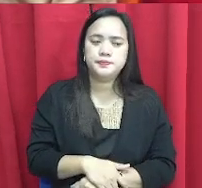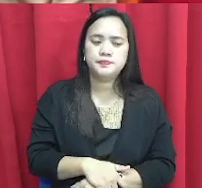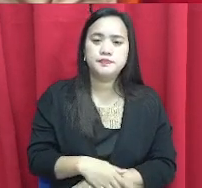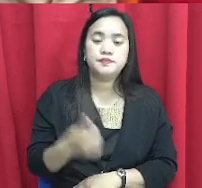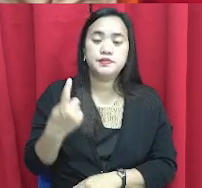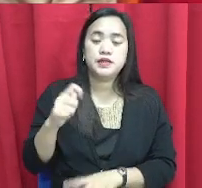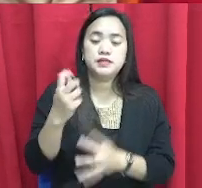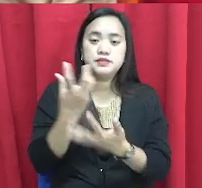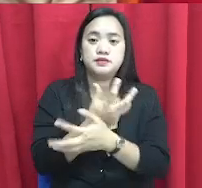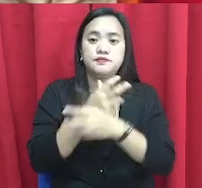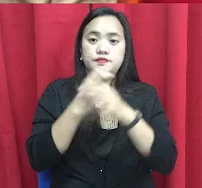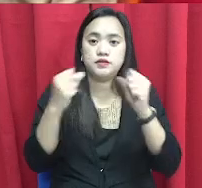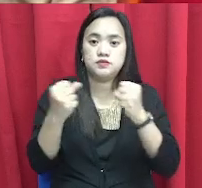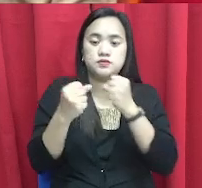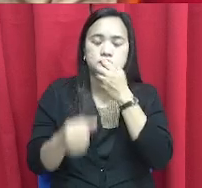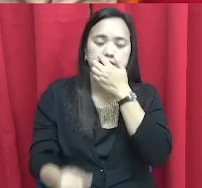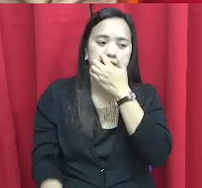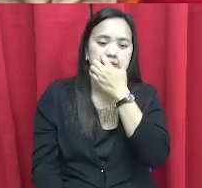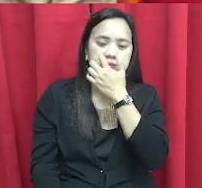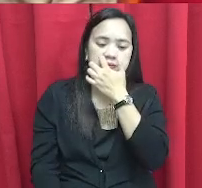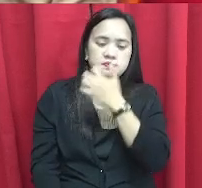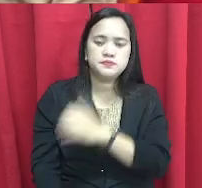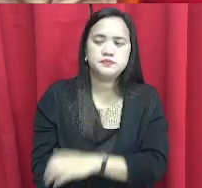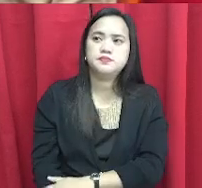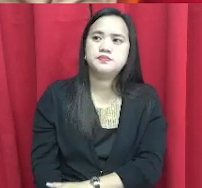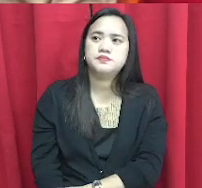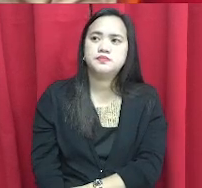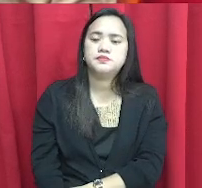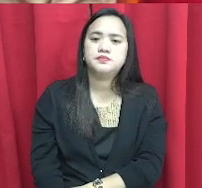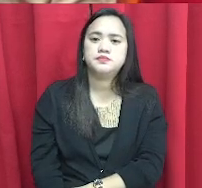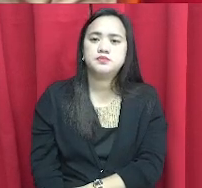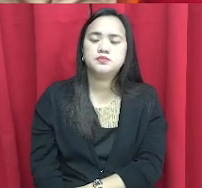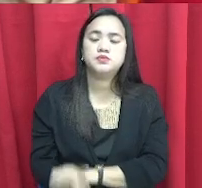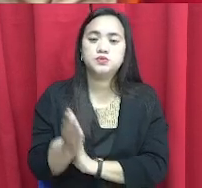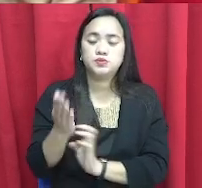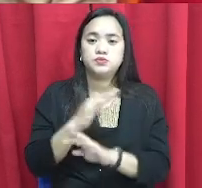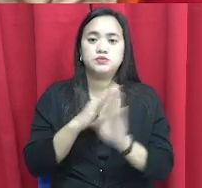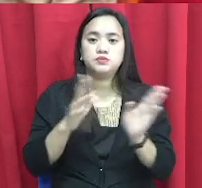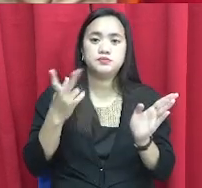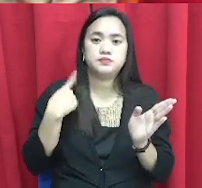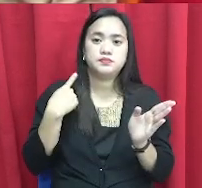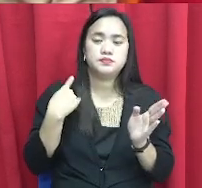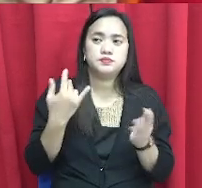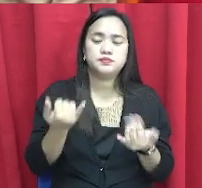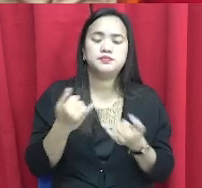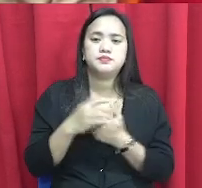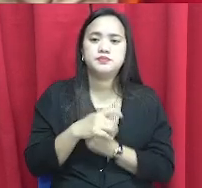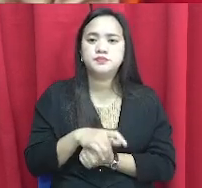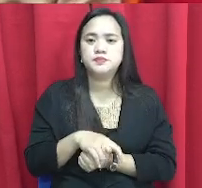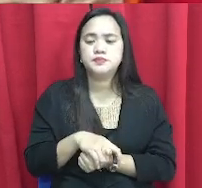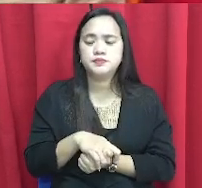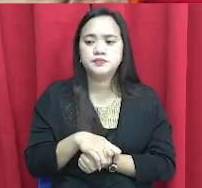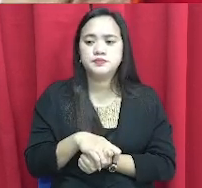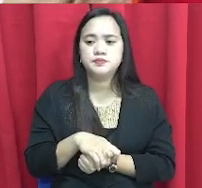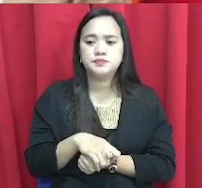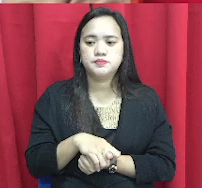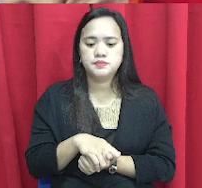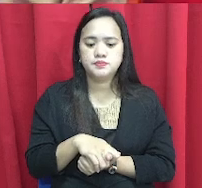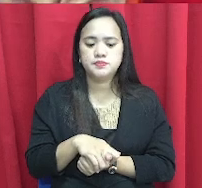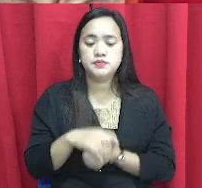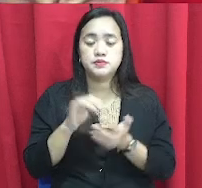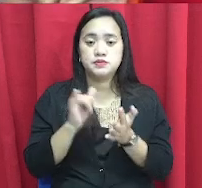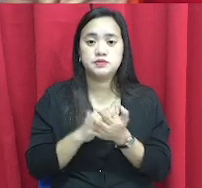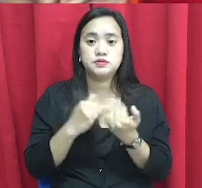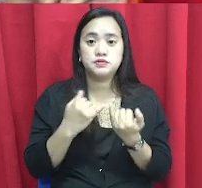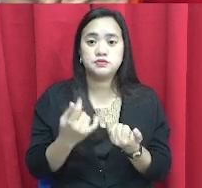Salvation Aba hindi ka talaga mananampalataya sa Diyos kung hindi ka ligtas m mga kapatid that's the first